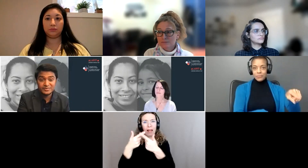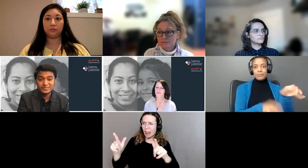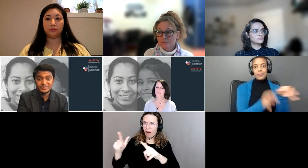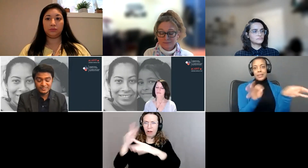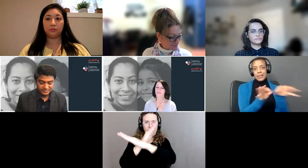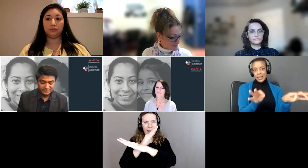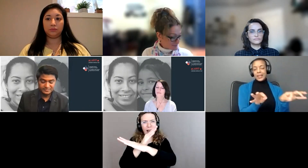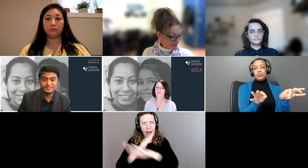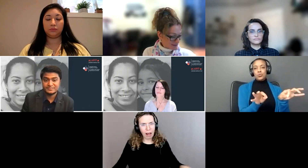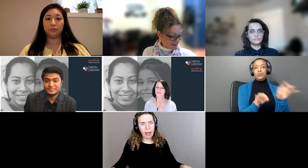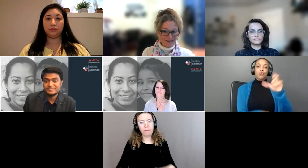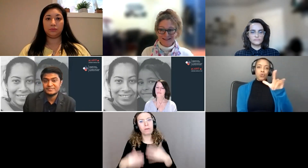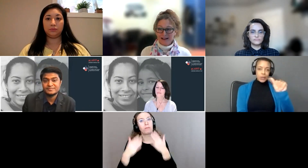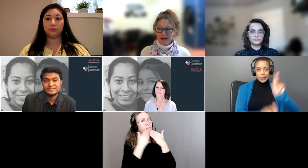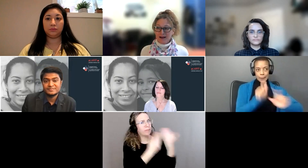Merci.